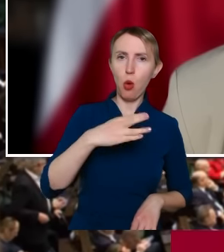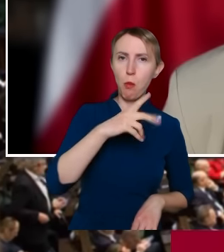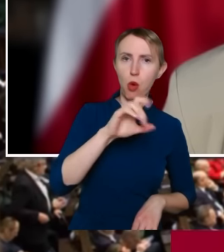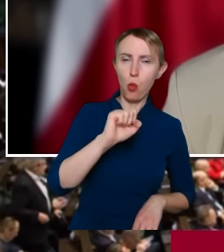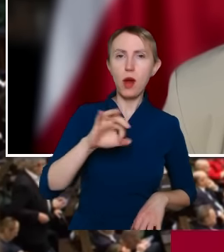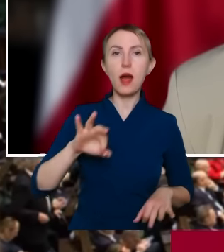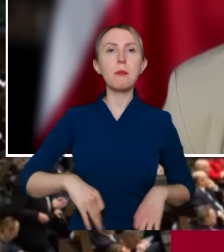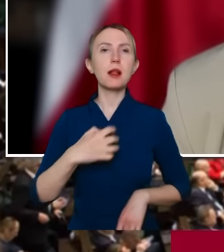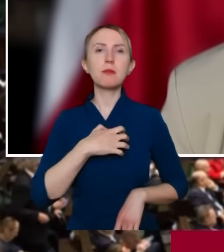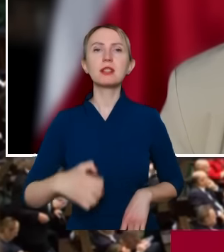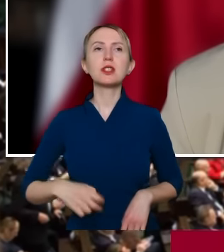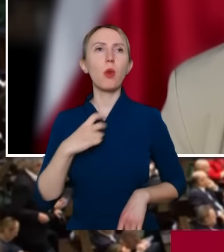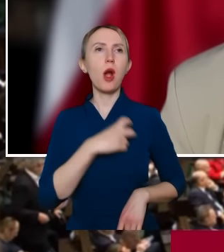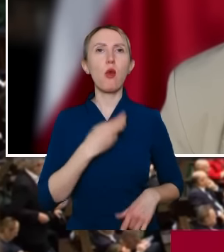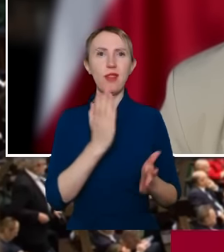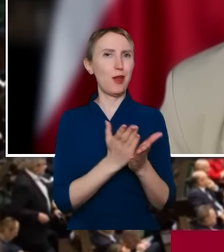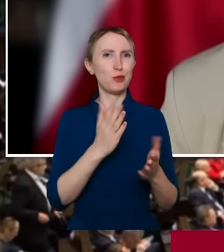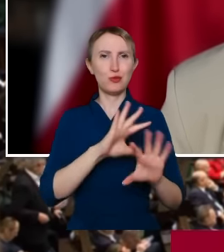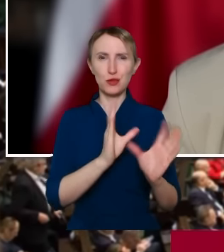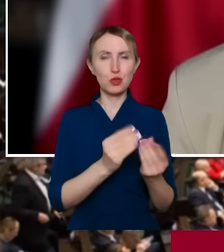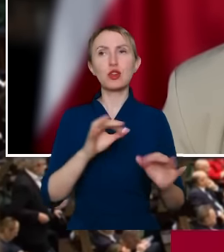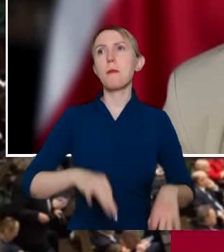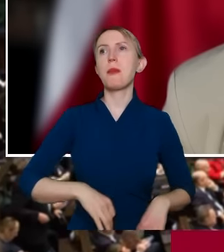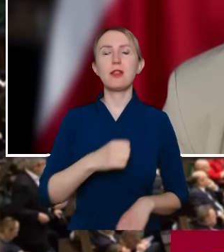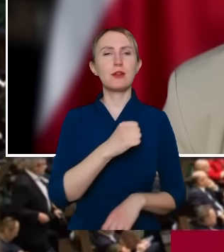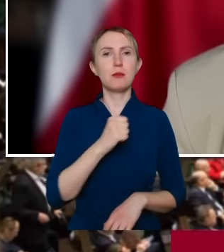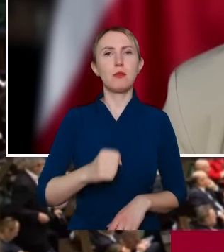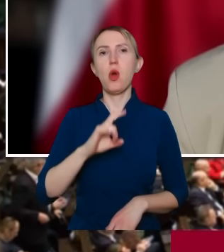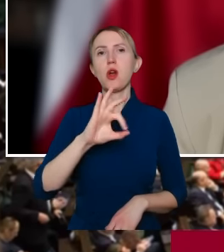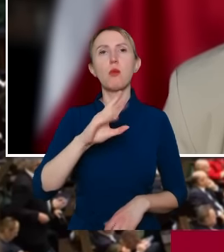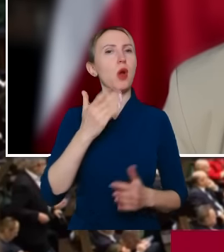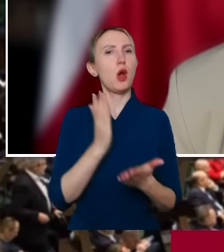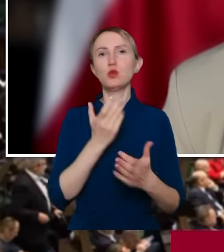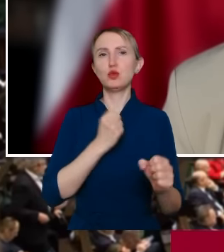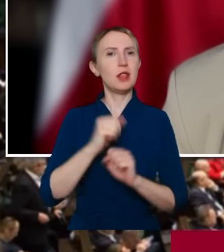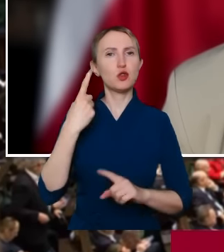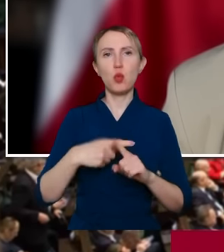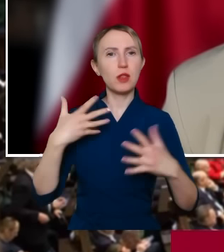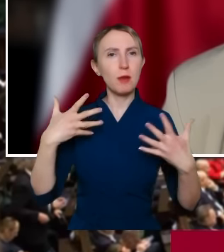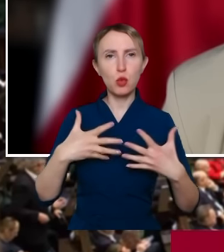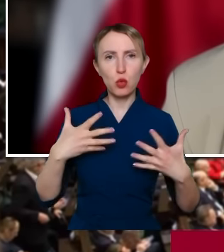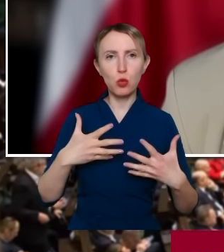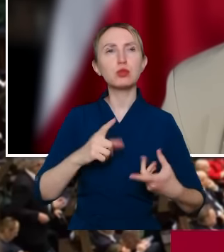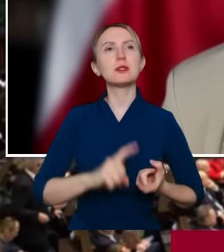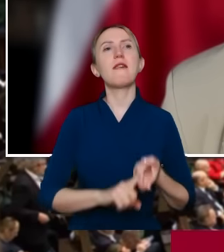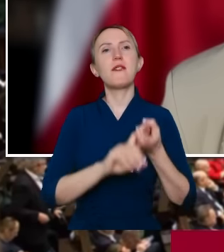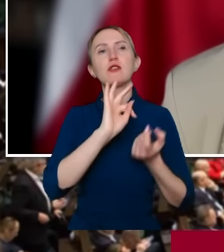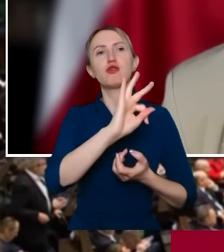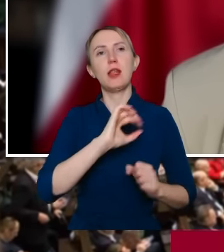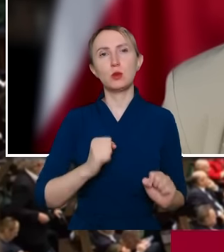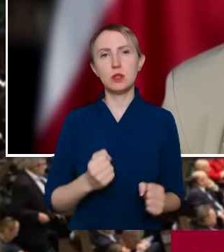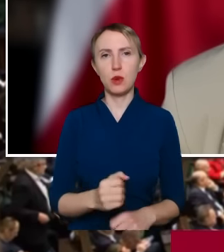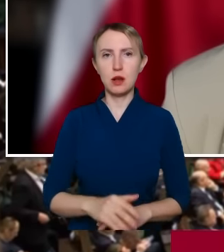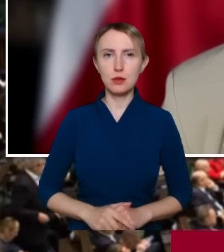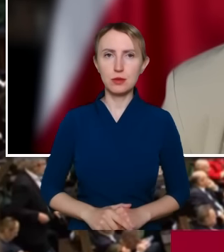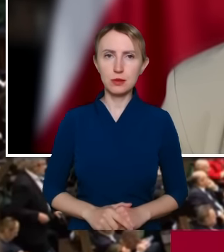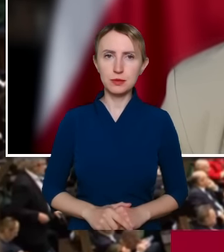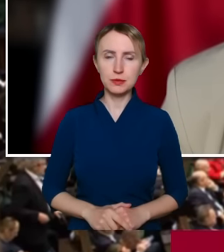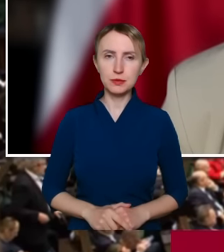marszałka hołowni że pan gomoła przestaje być członkiem klubu zawiesza swoją swoje